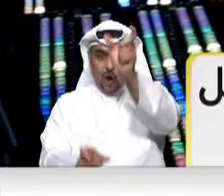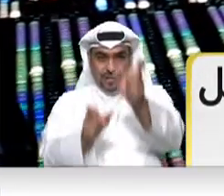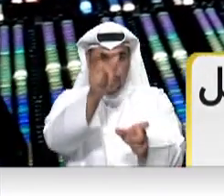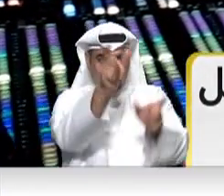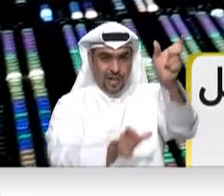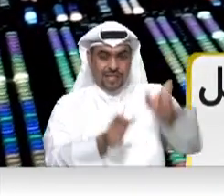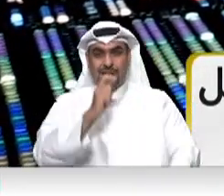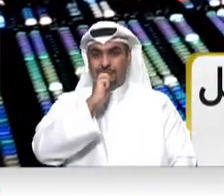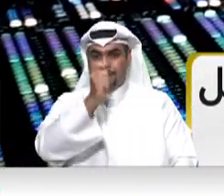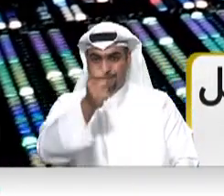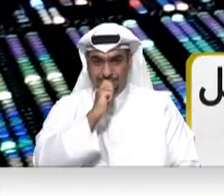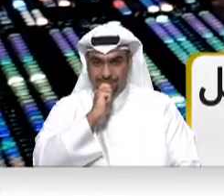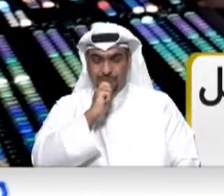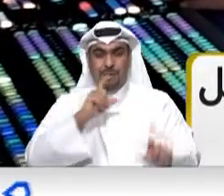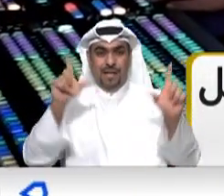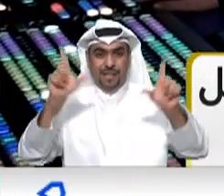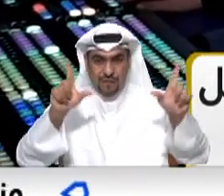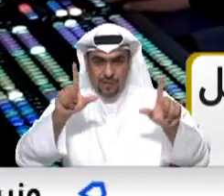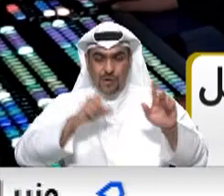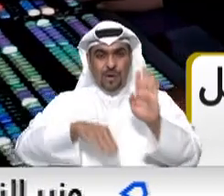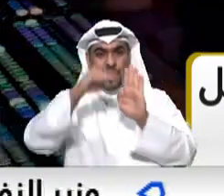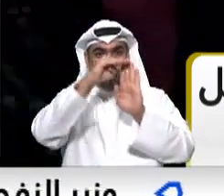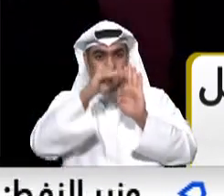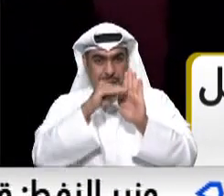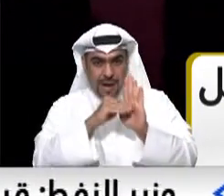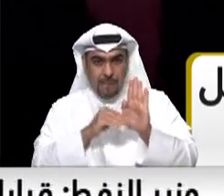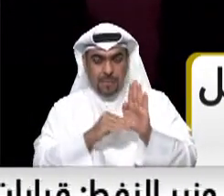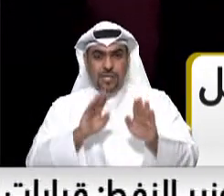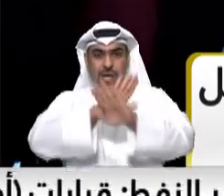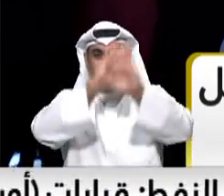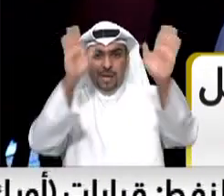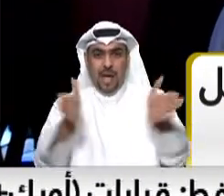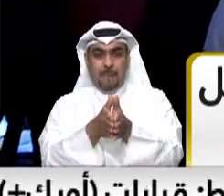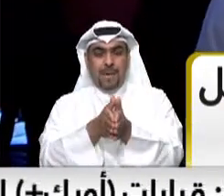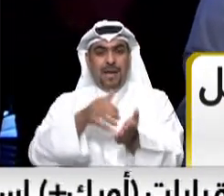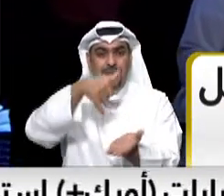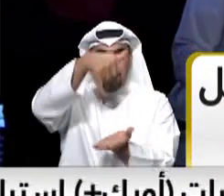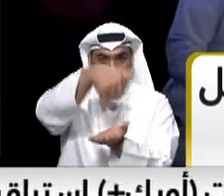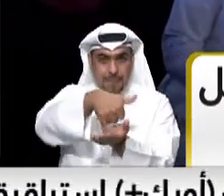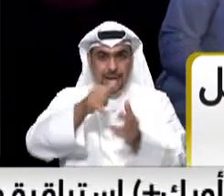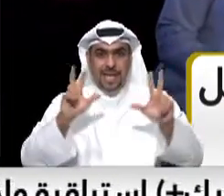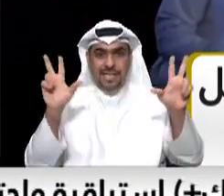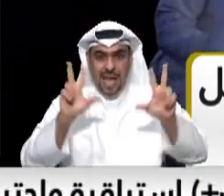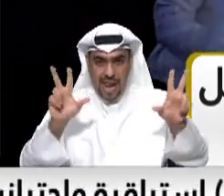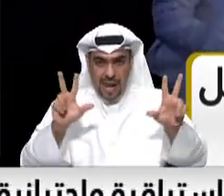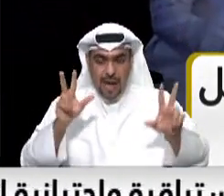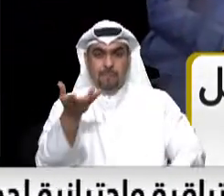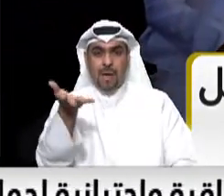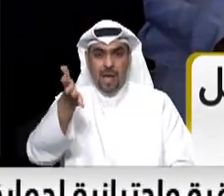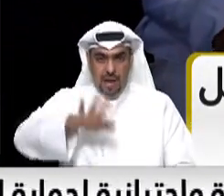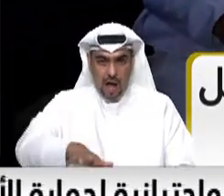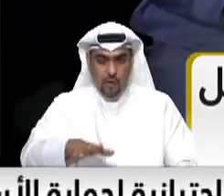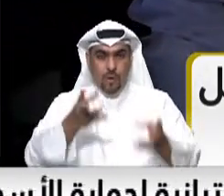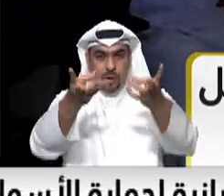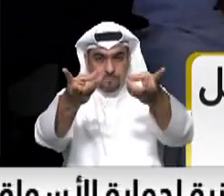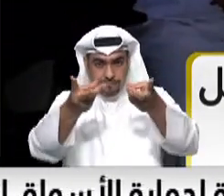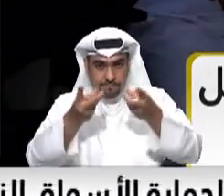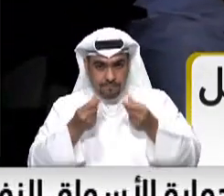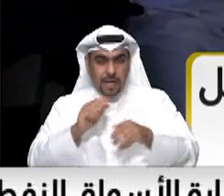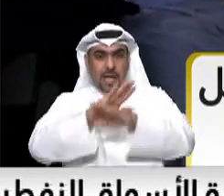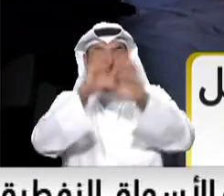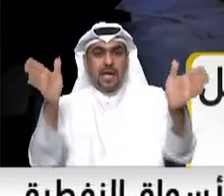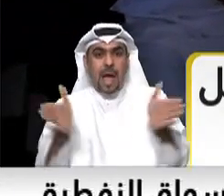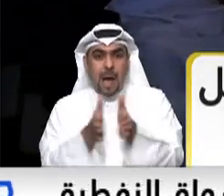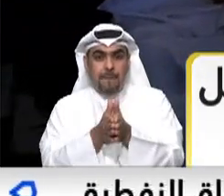لتغطيه الحدث الديمقراطي سواء من خلال خدمات المركز الاعلامي للوزاره او توفير البيانات والمعلومات التي